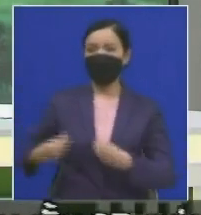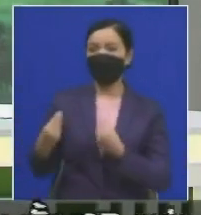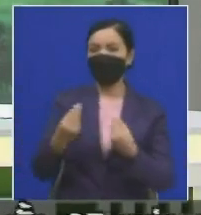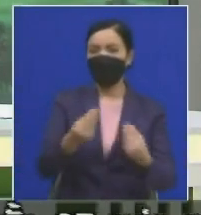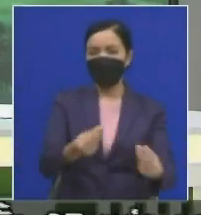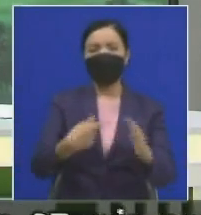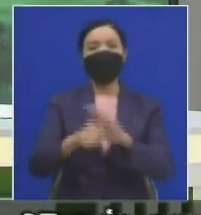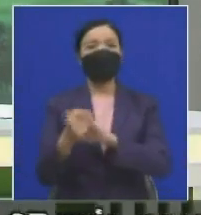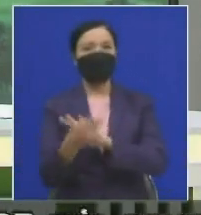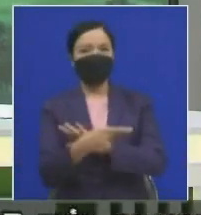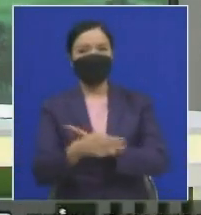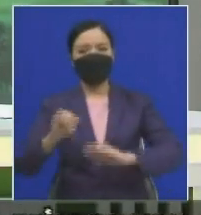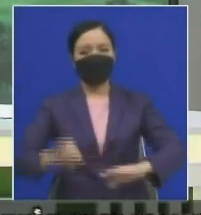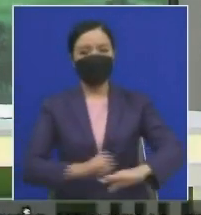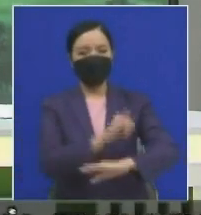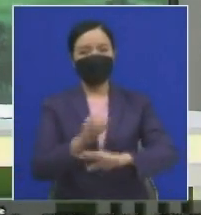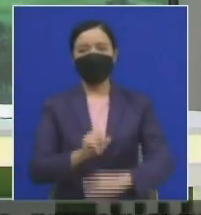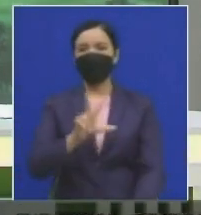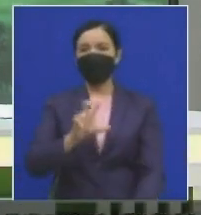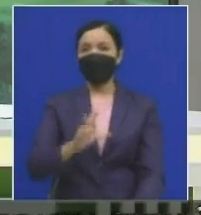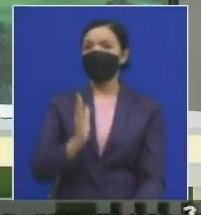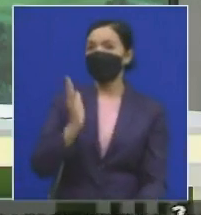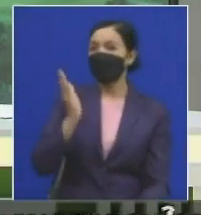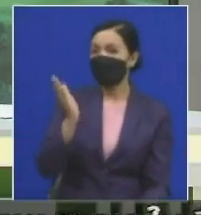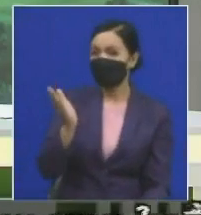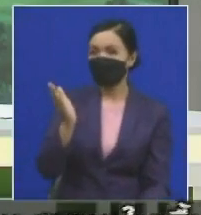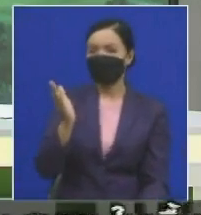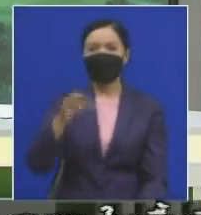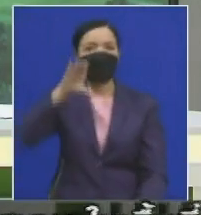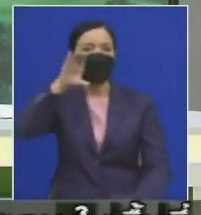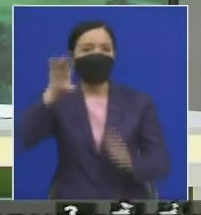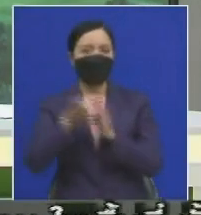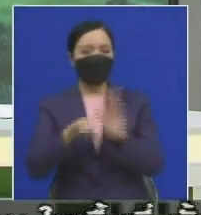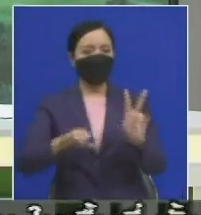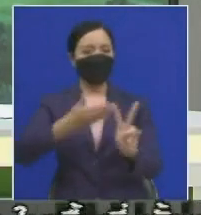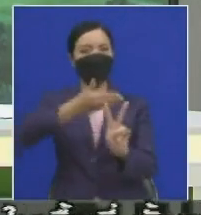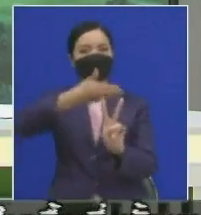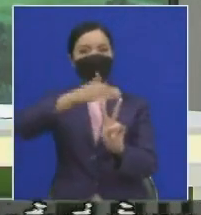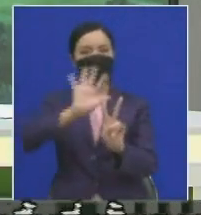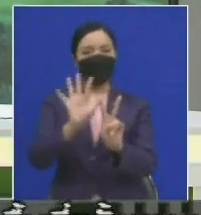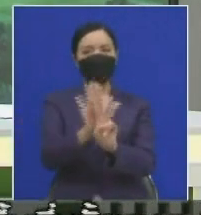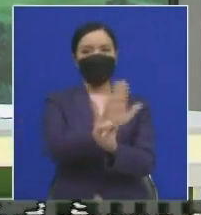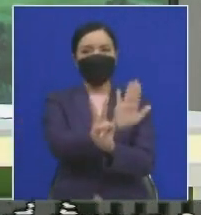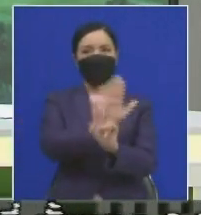ที่ประทมธานีนี่คือเป็นภาพกราฟฟิก เปภาพวิดีทัตว์